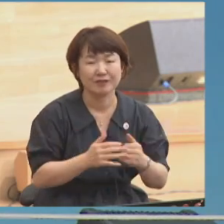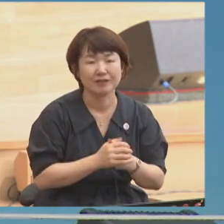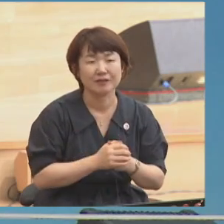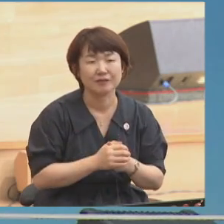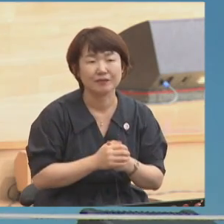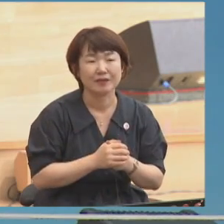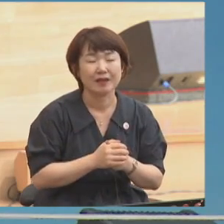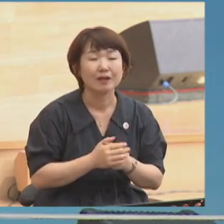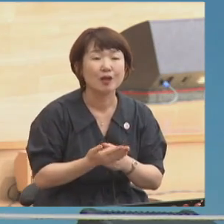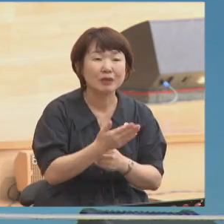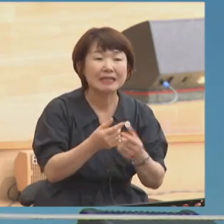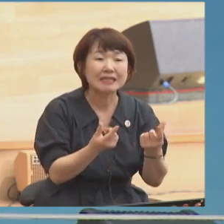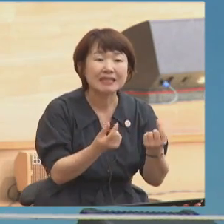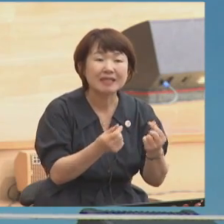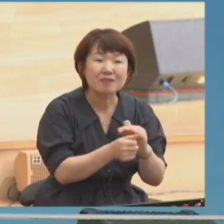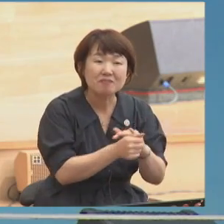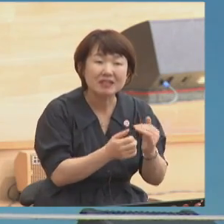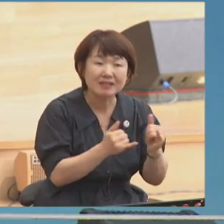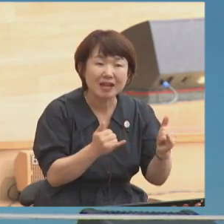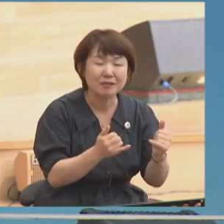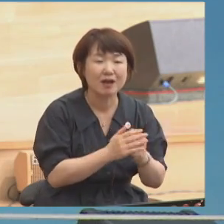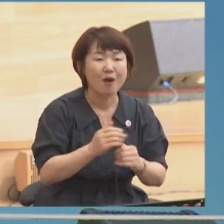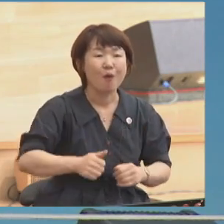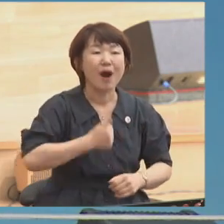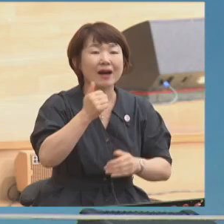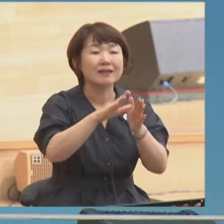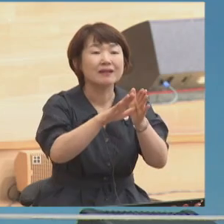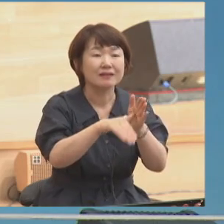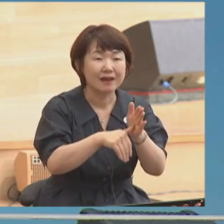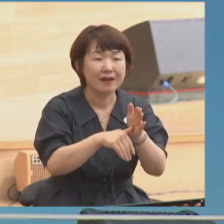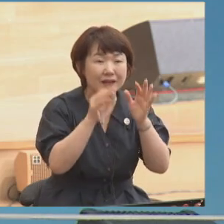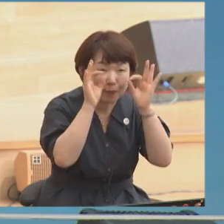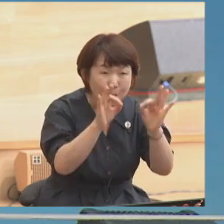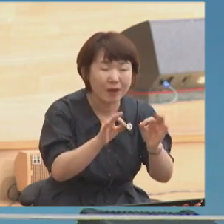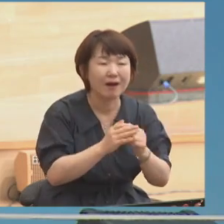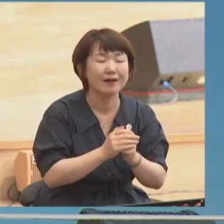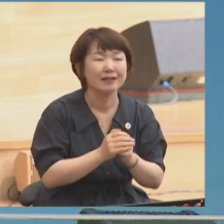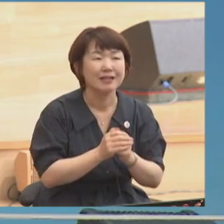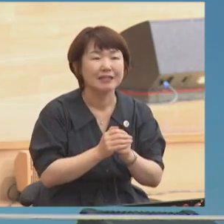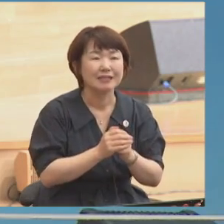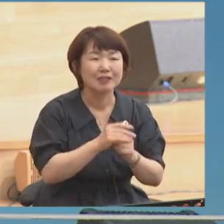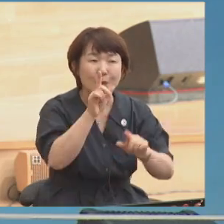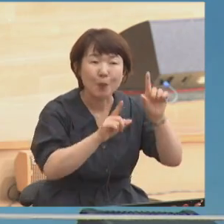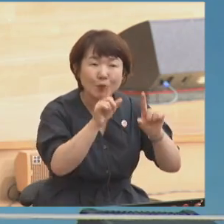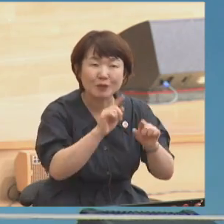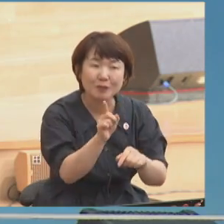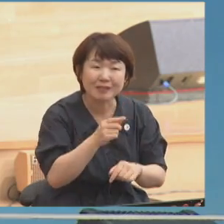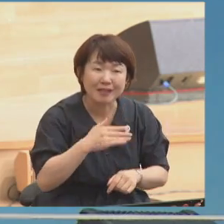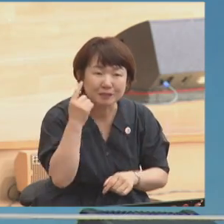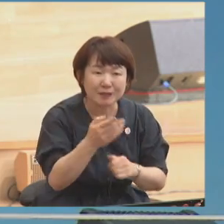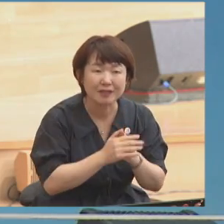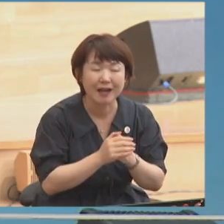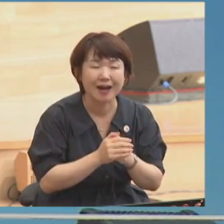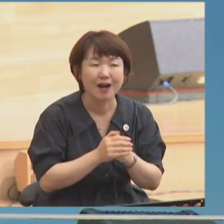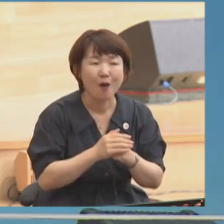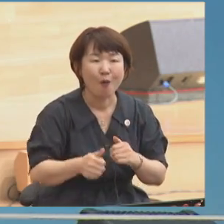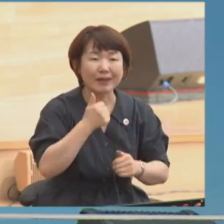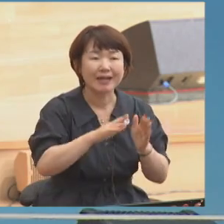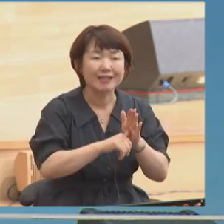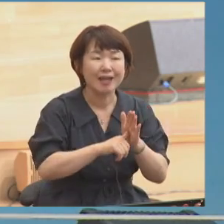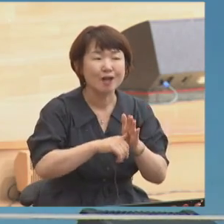여러분 이런 사람은 화를 내도요 꼭 어떻게 내는지 아십니까? 어떻게 낼까? 누구에게 낼까요?